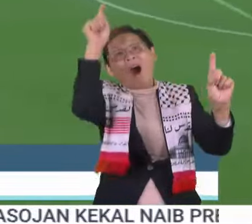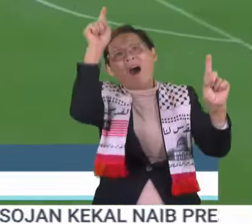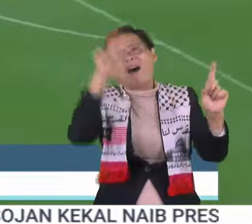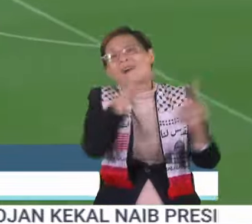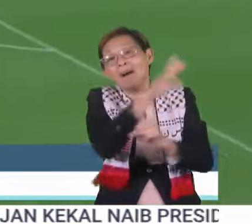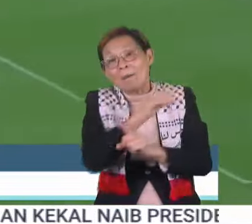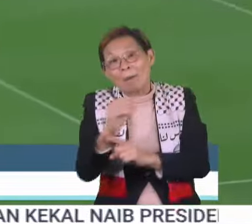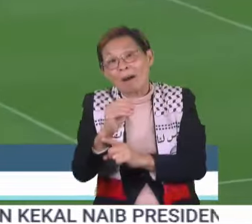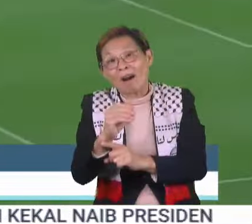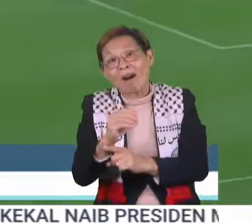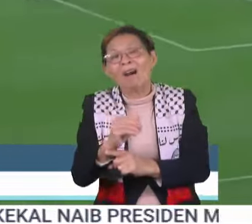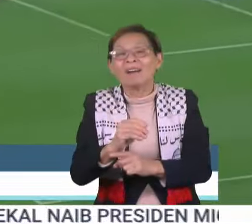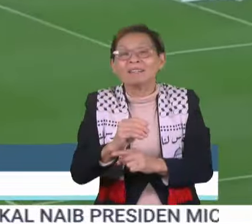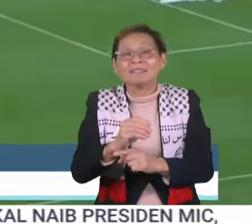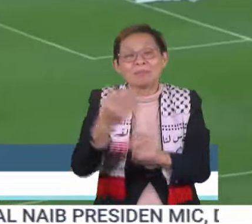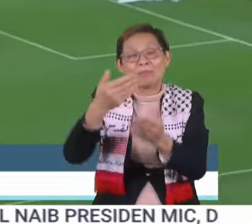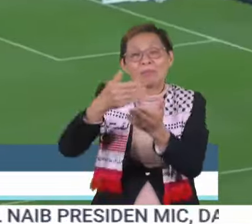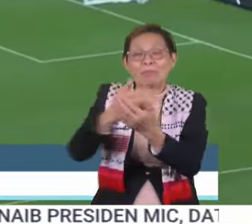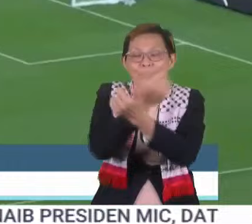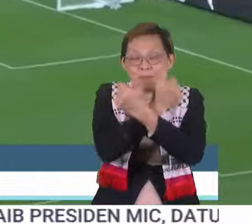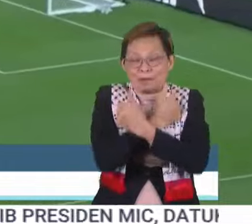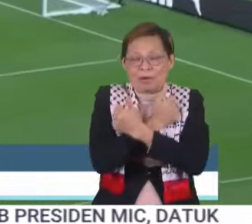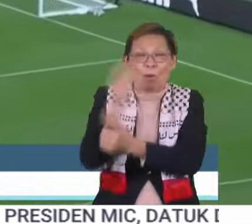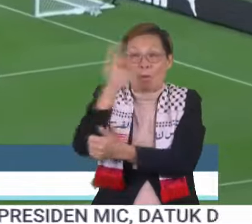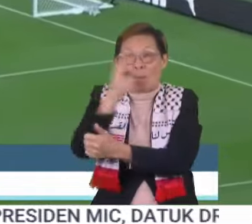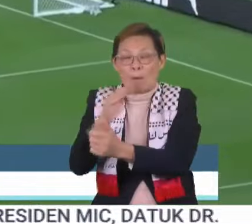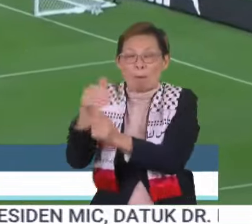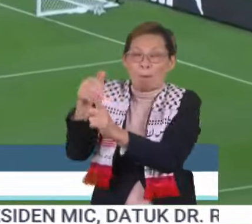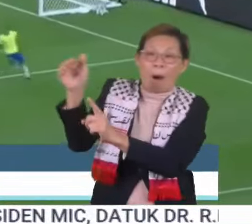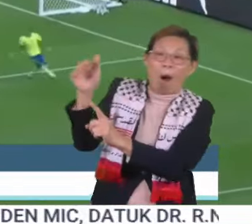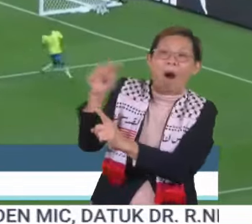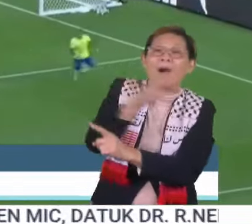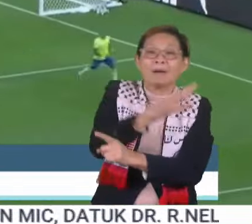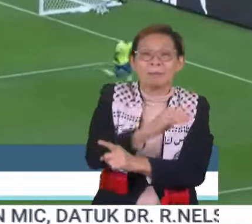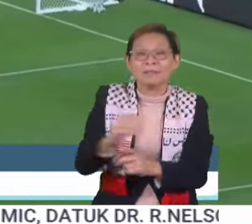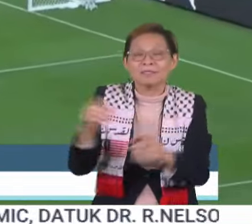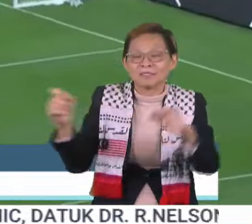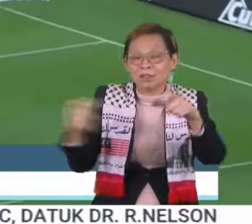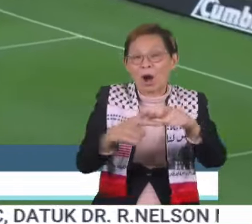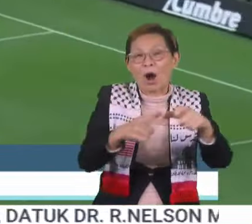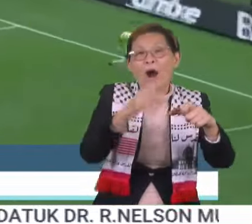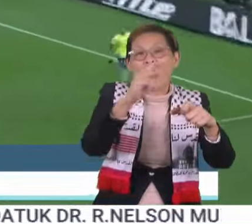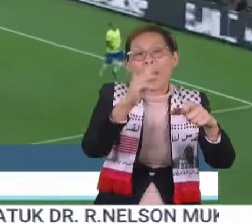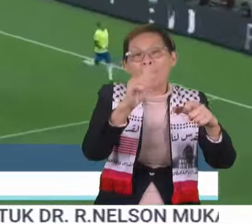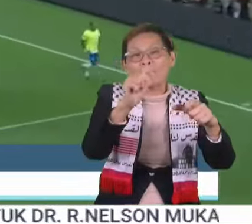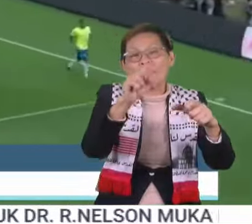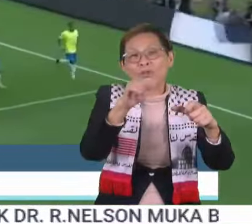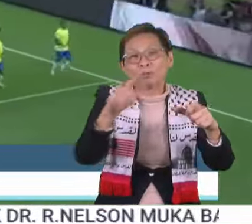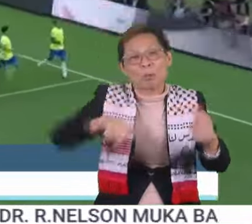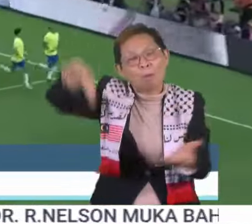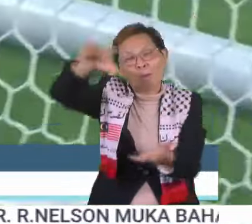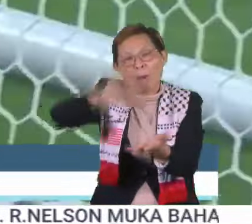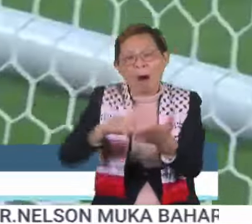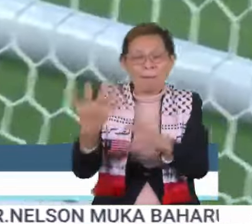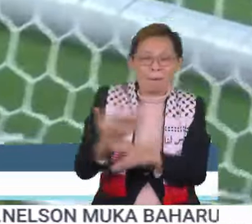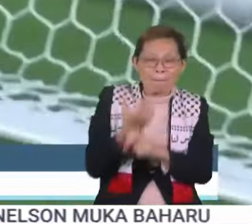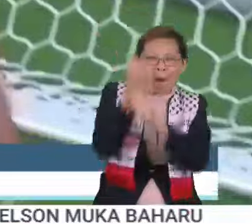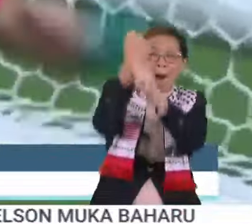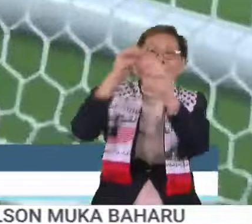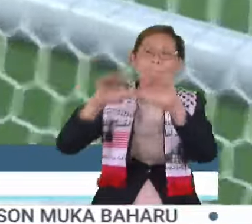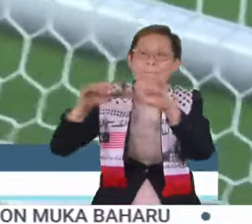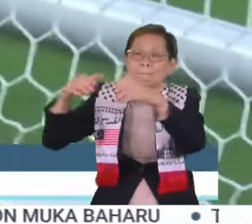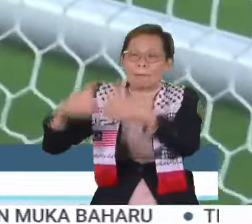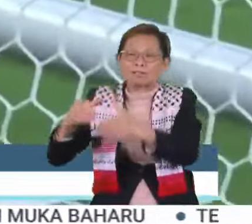Jose Gimenez berjaya dinafikan penjaga gol Brazil, Alisson Becker, namun jaringan Manuel Ugarte mengesahkan kemenangan